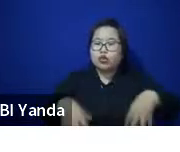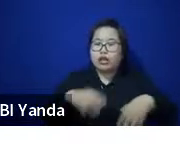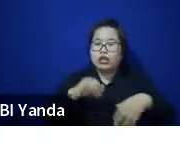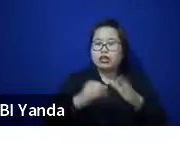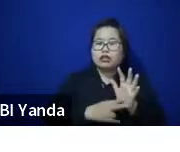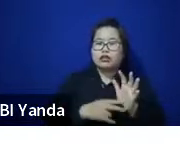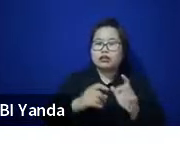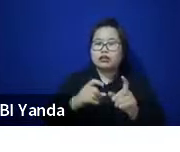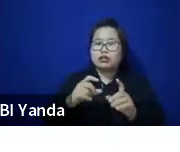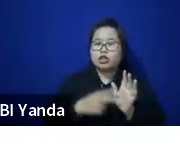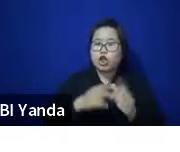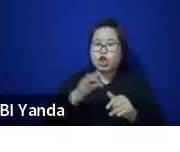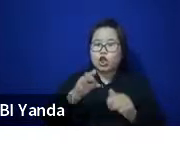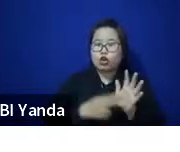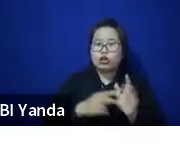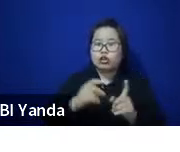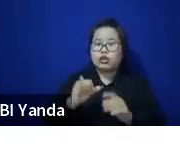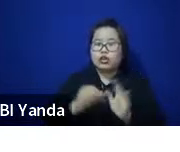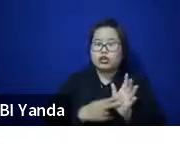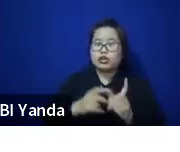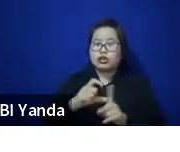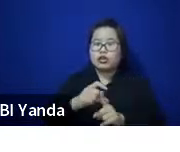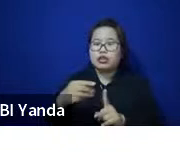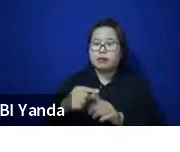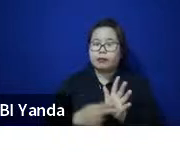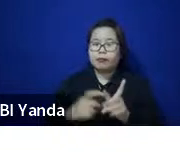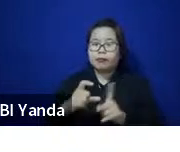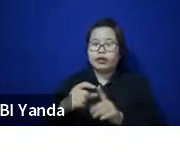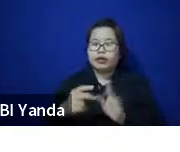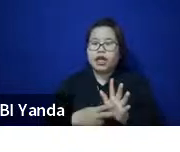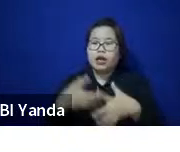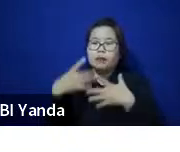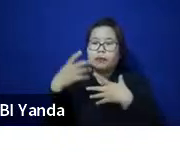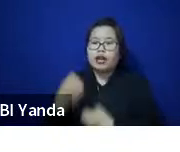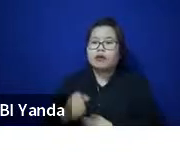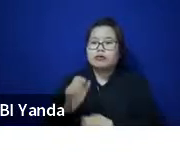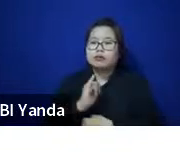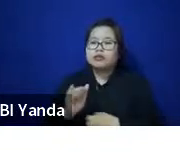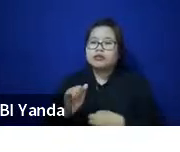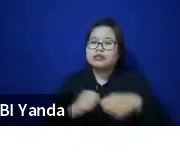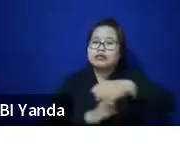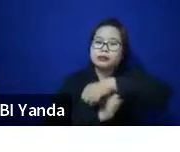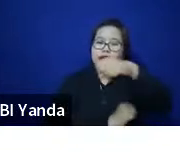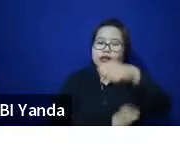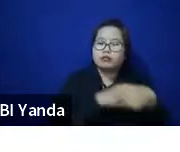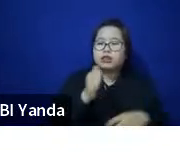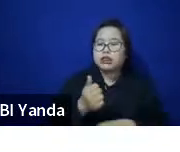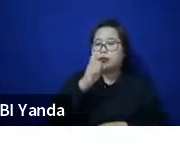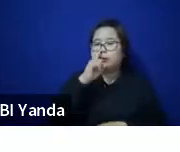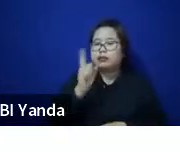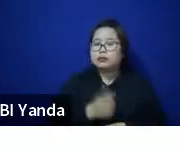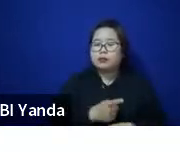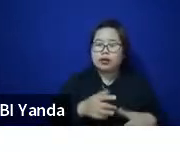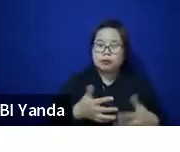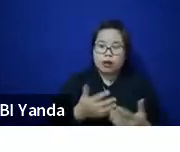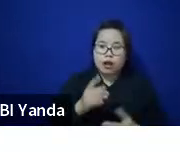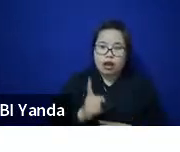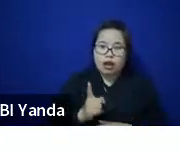tentu berharap bisa menjadi salah satu kendaraan untuk bisa mempercepat adanya